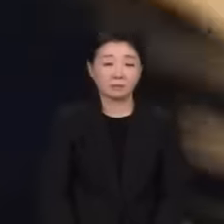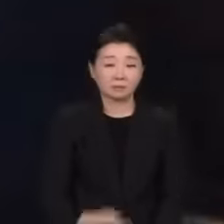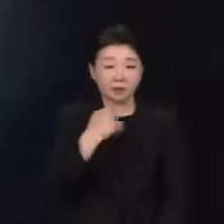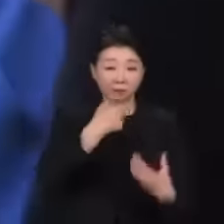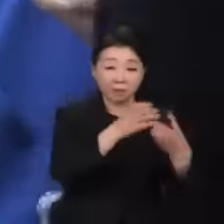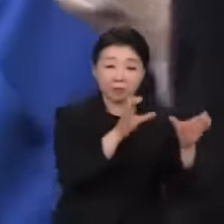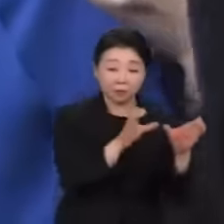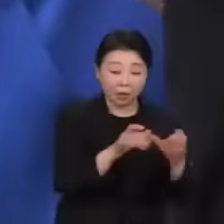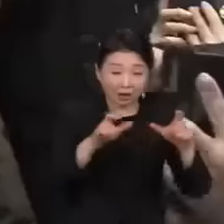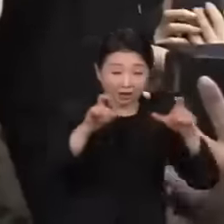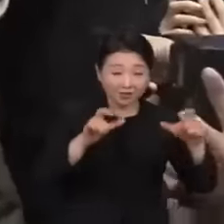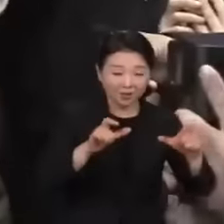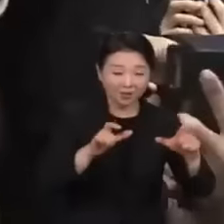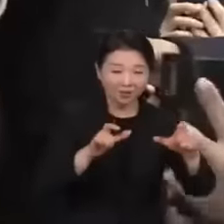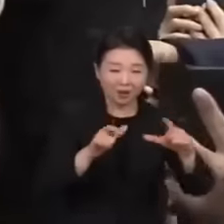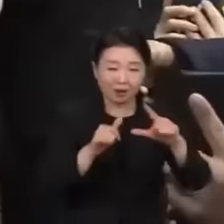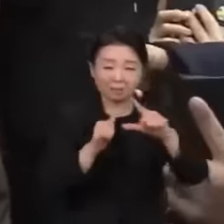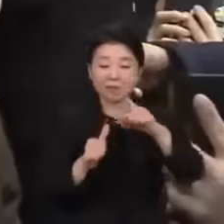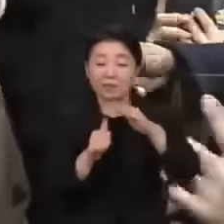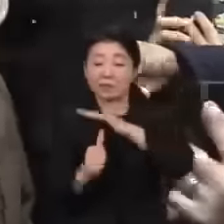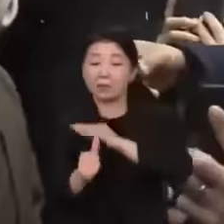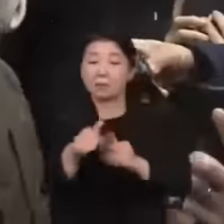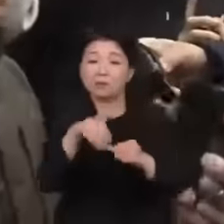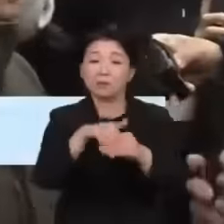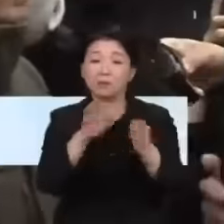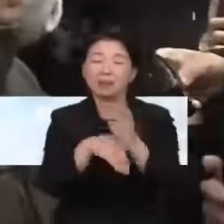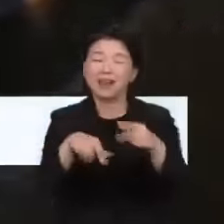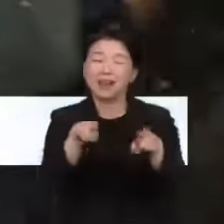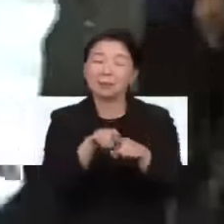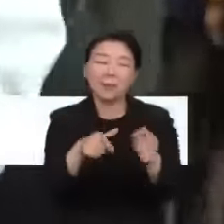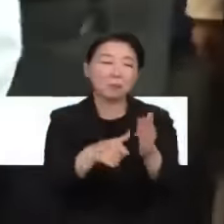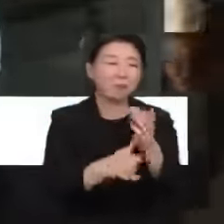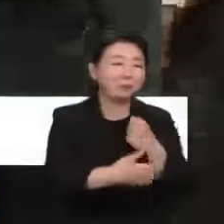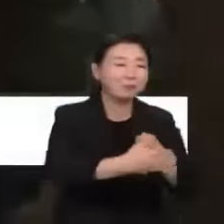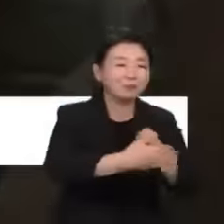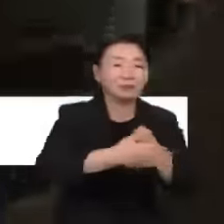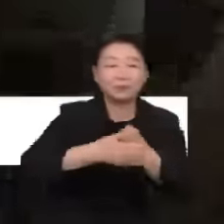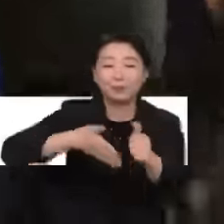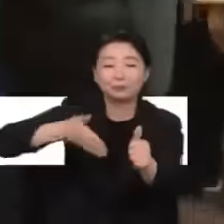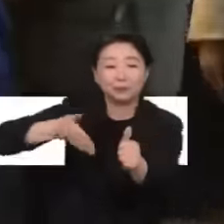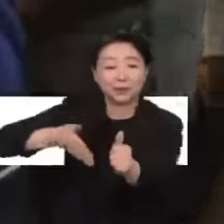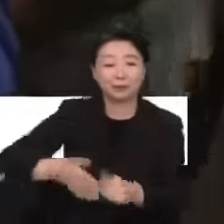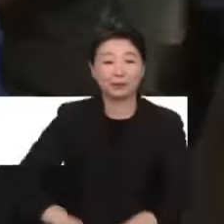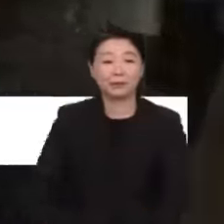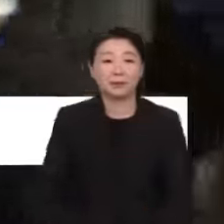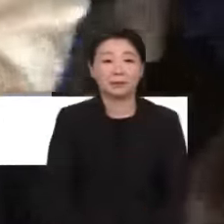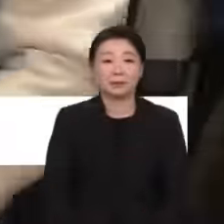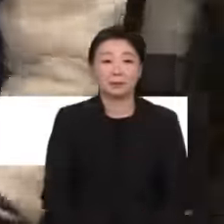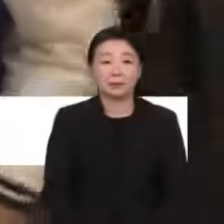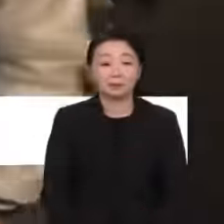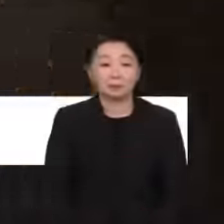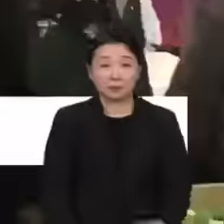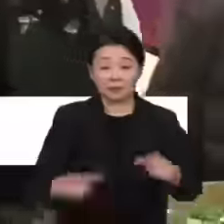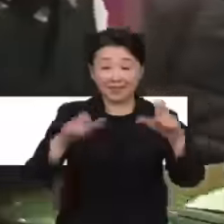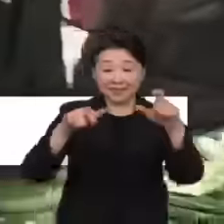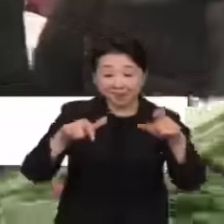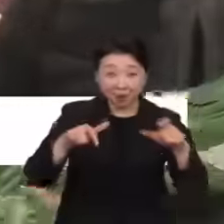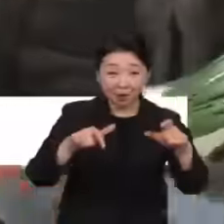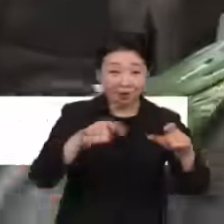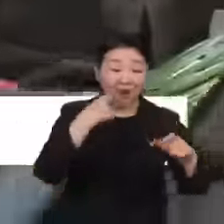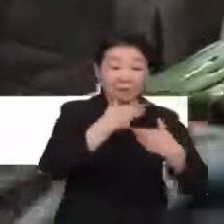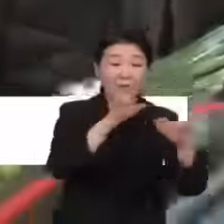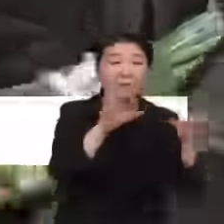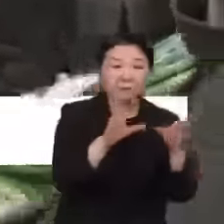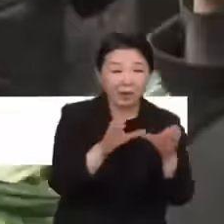더불어민주당이 지역구와 비례대표 선거에서 함께 표를 몰아달라는 몰빵론을 호소하고 있습니다. 지역구는 민주당,